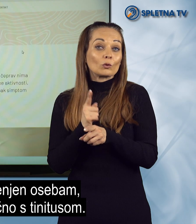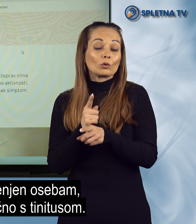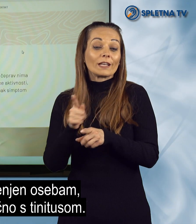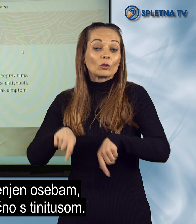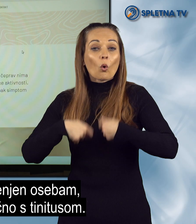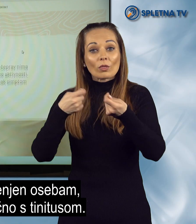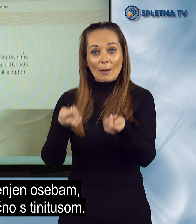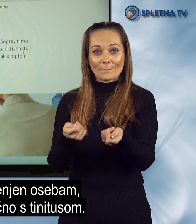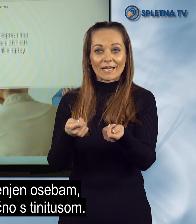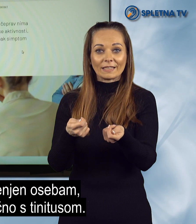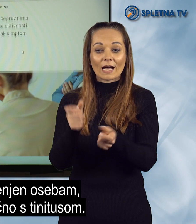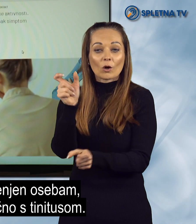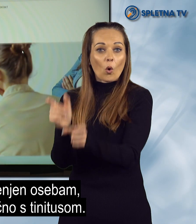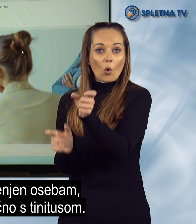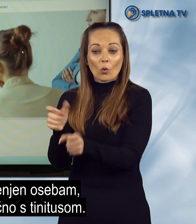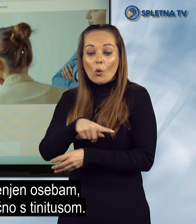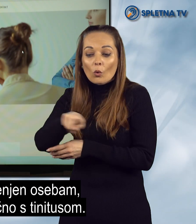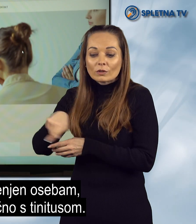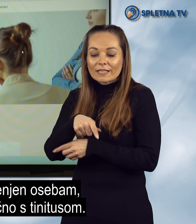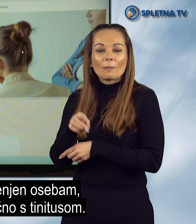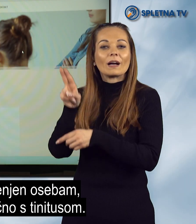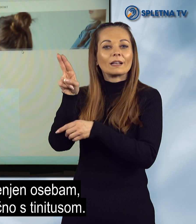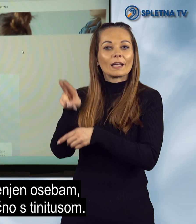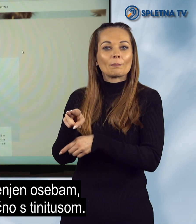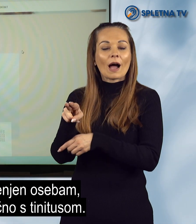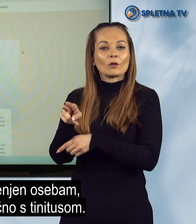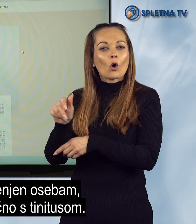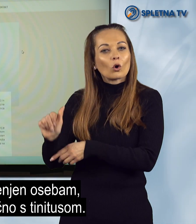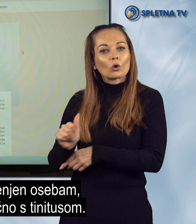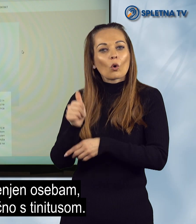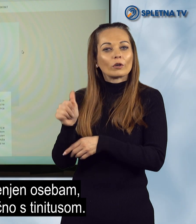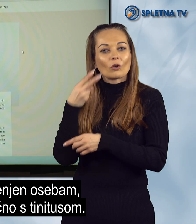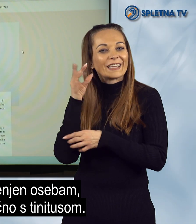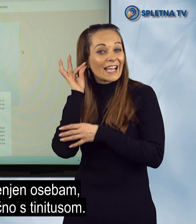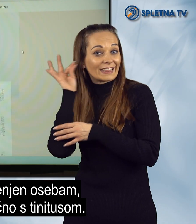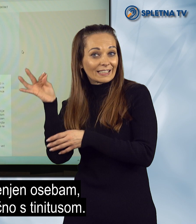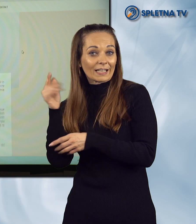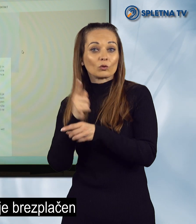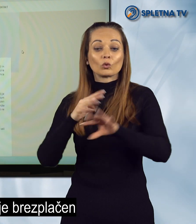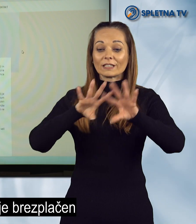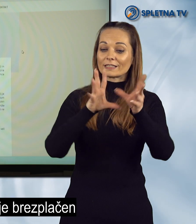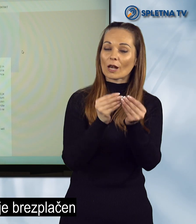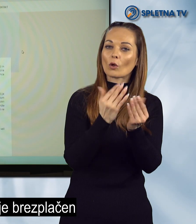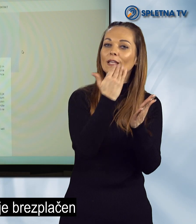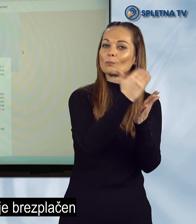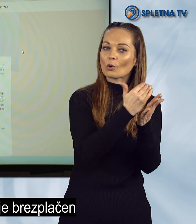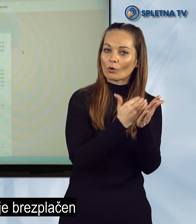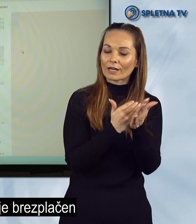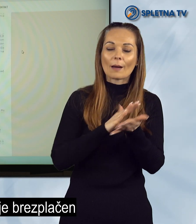Predvsem je namenjen, se pravi, osebam, ki se soočajo kronično s tinitusom. Celoten program